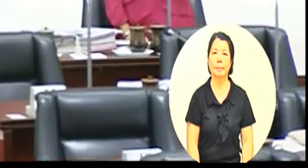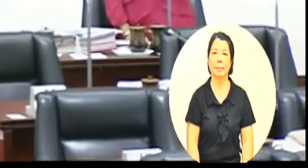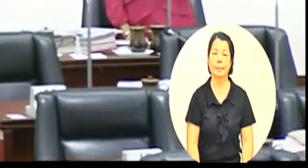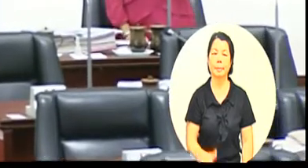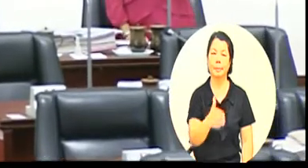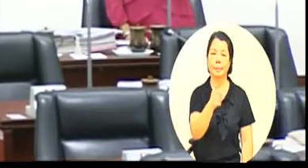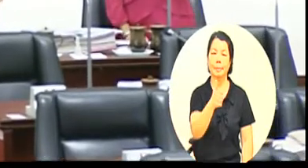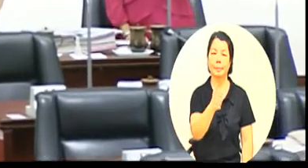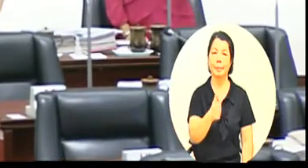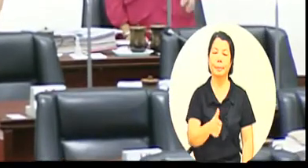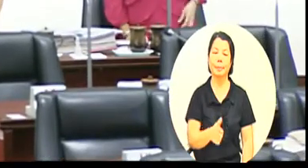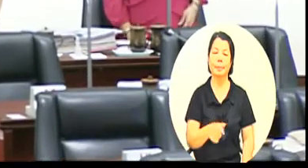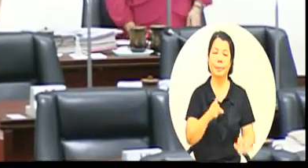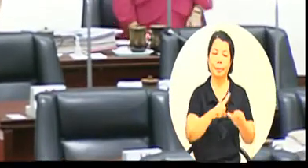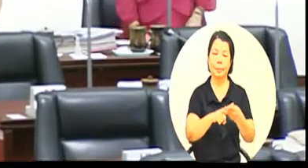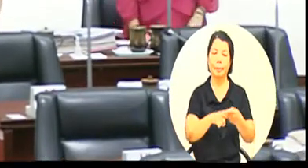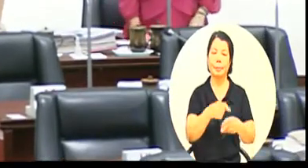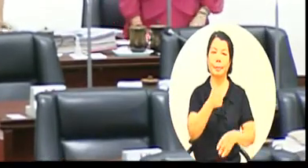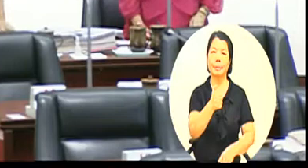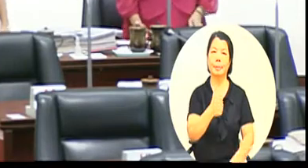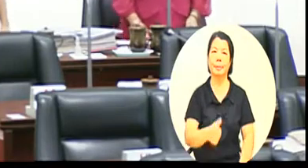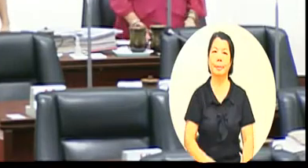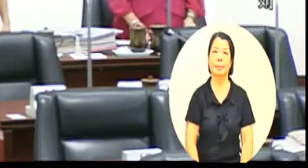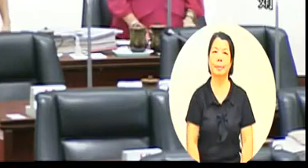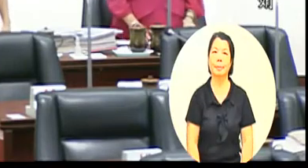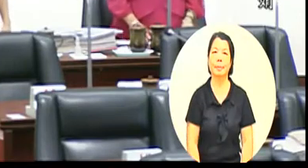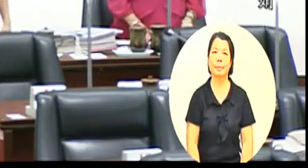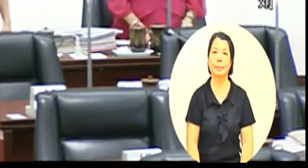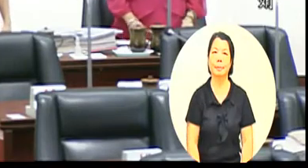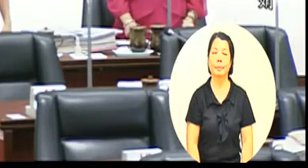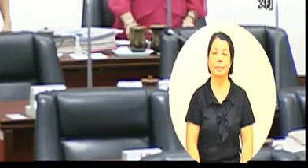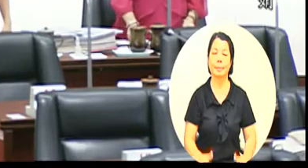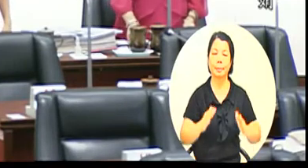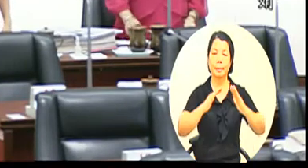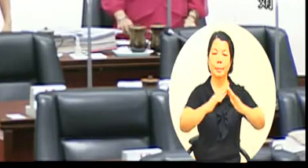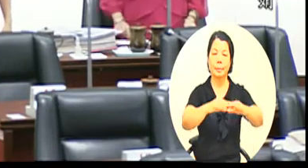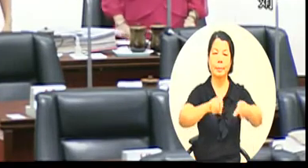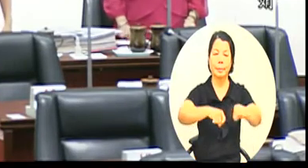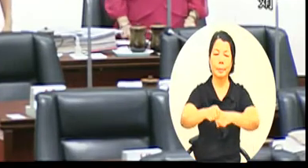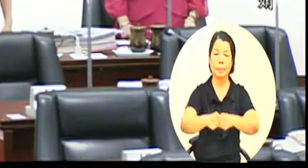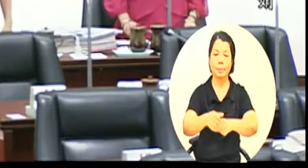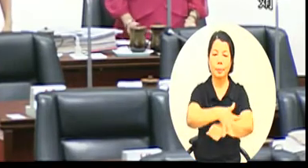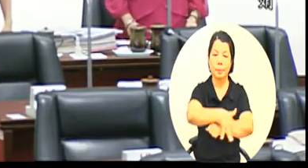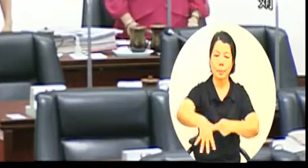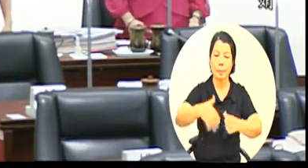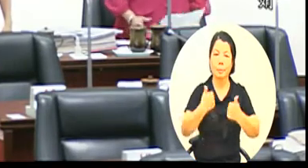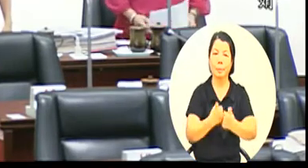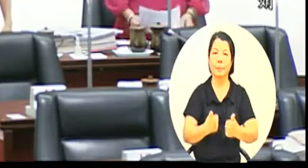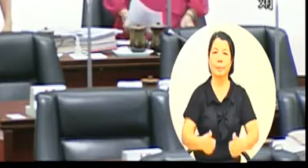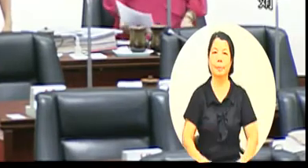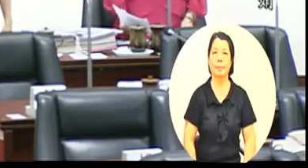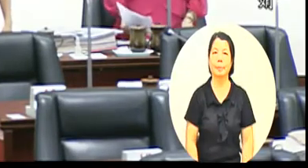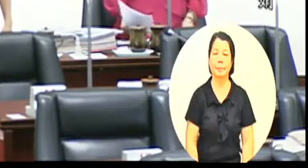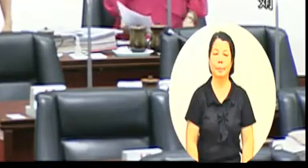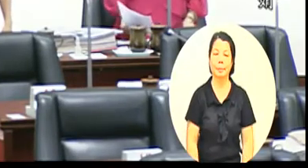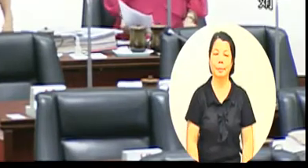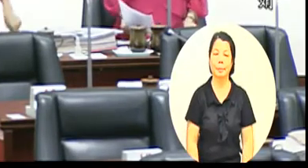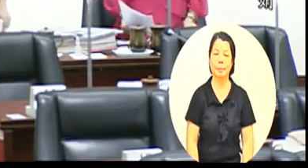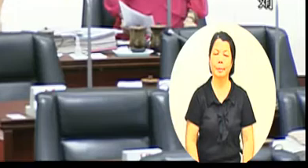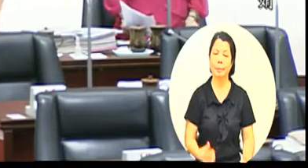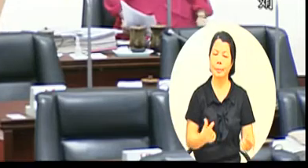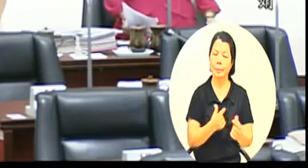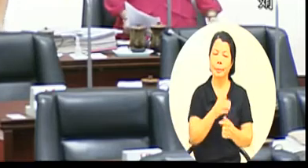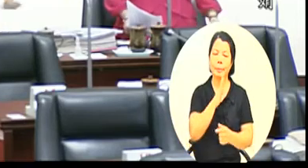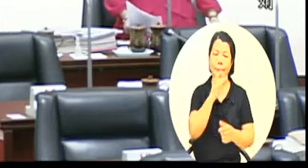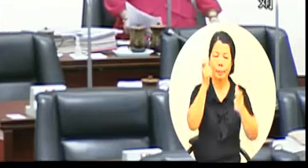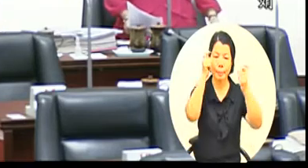谢谢哈，感谢主席。我想这个都市计划委员会哈，几乎就是咱高雄